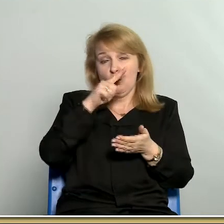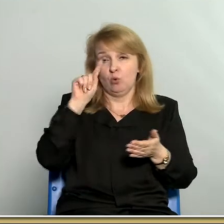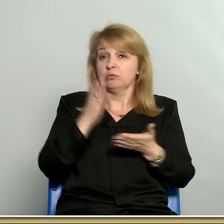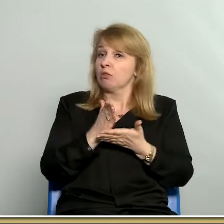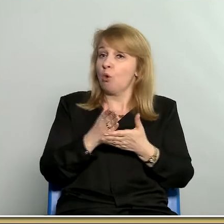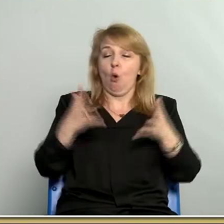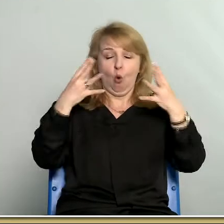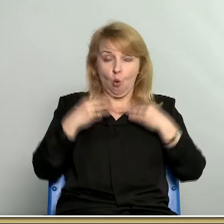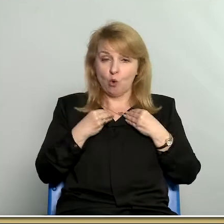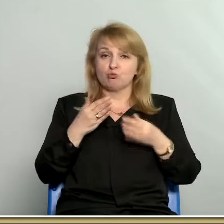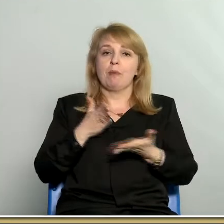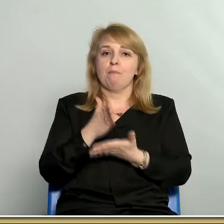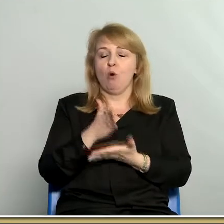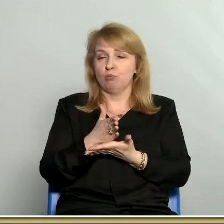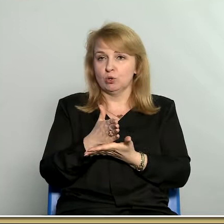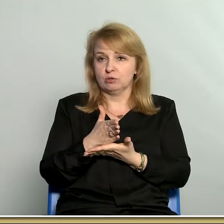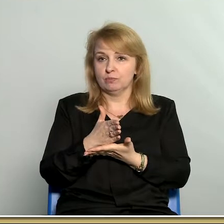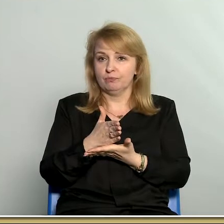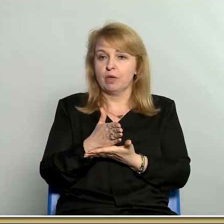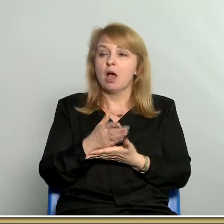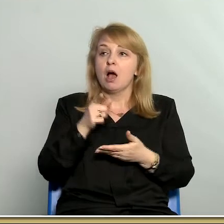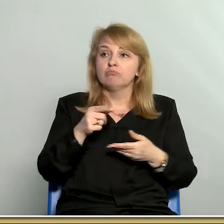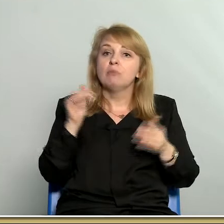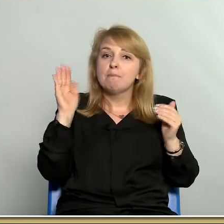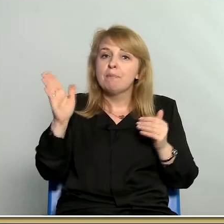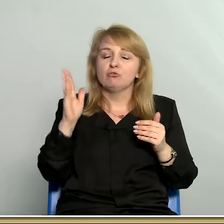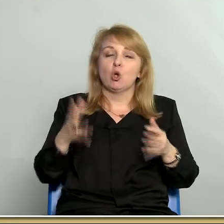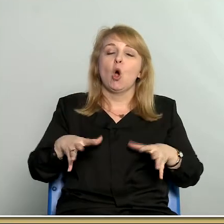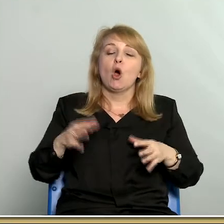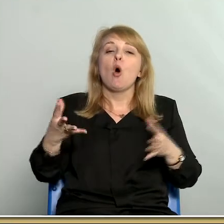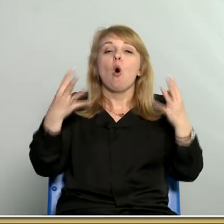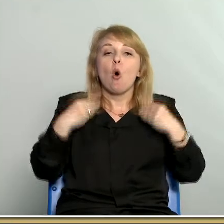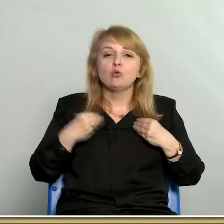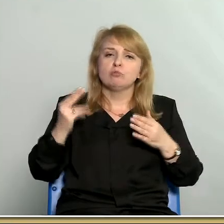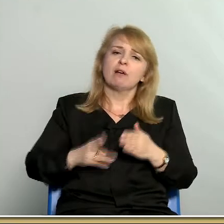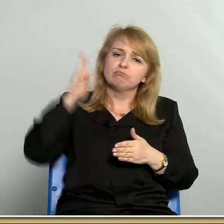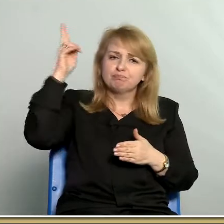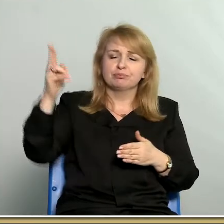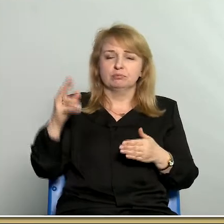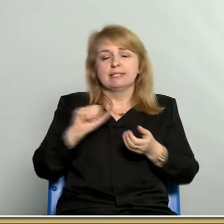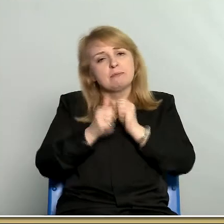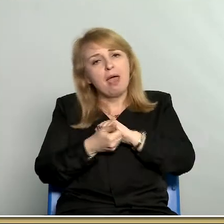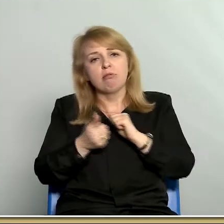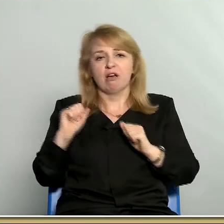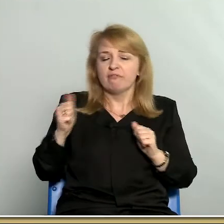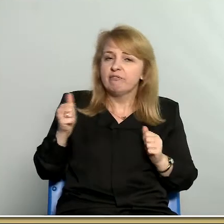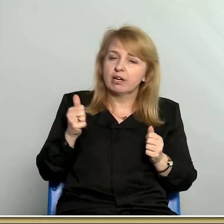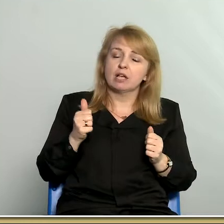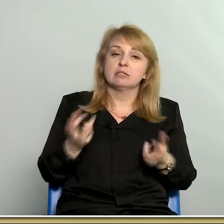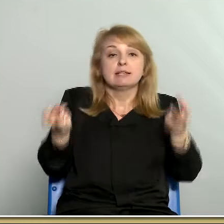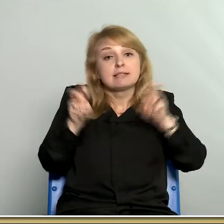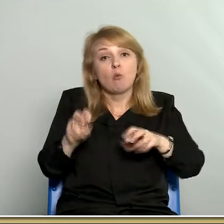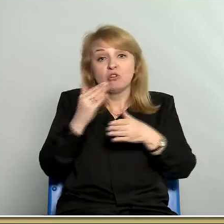będą mogły być objęte interwencją i liczyć na podniesienie kwalifikacji, bądź zmiany kwalifikacji zawodowych, ale także założenie działalności